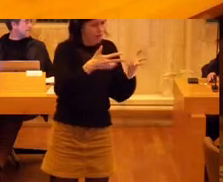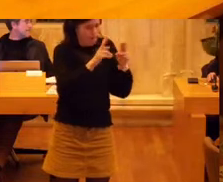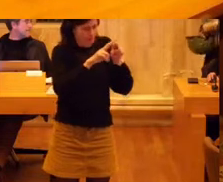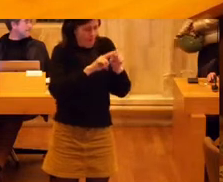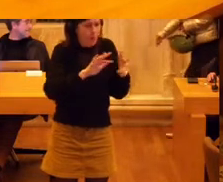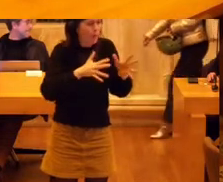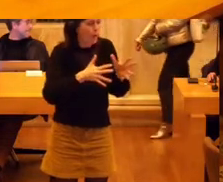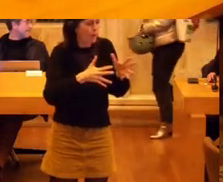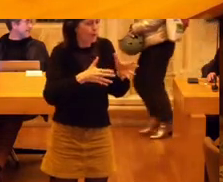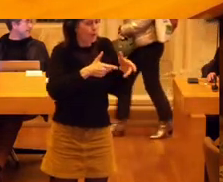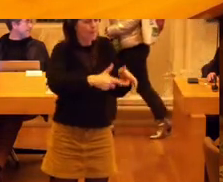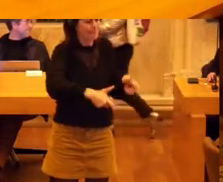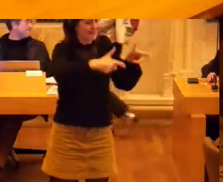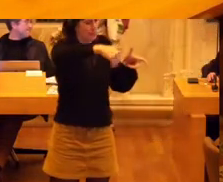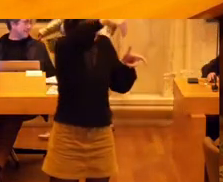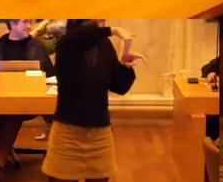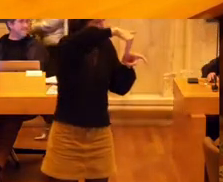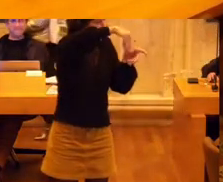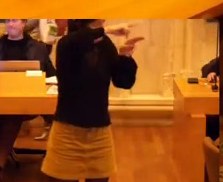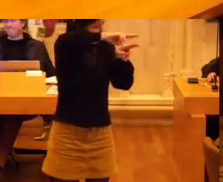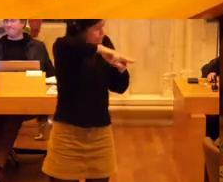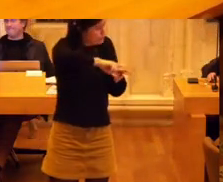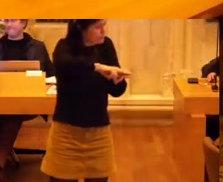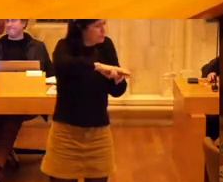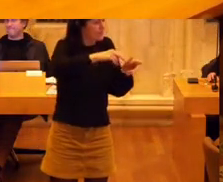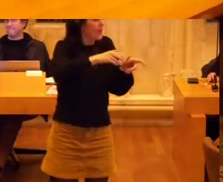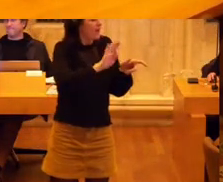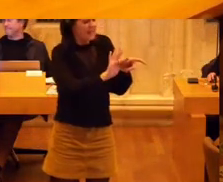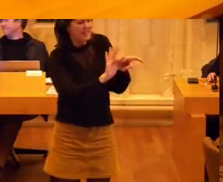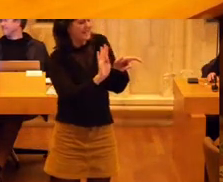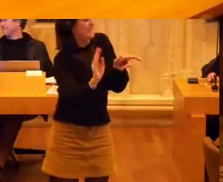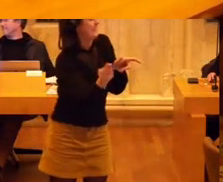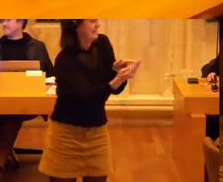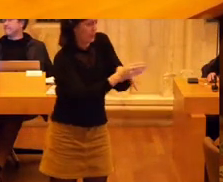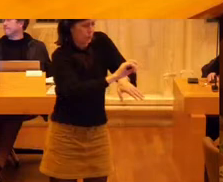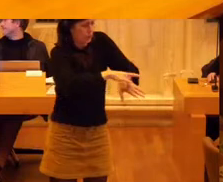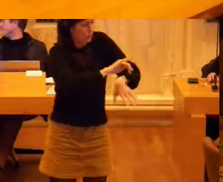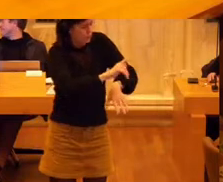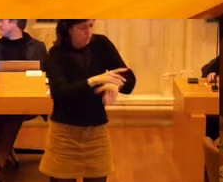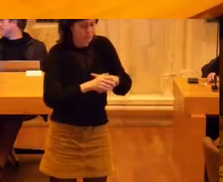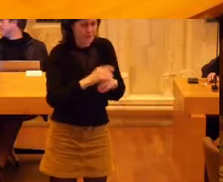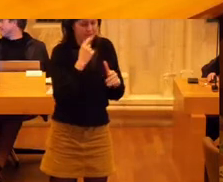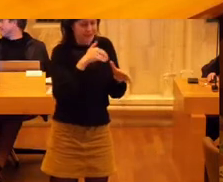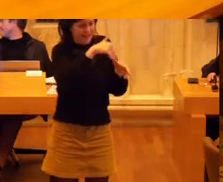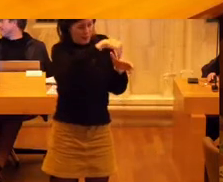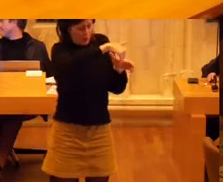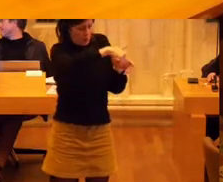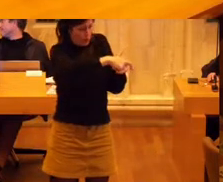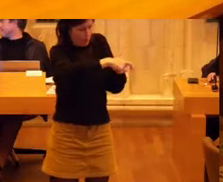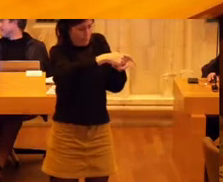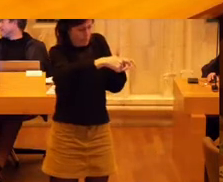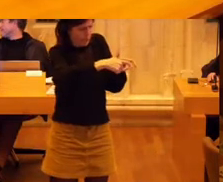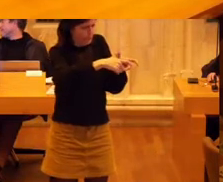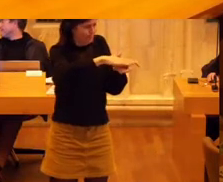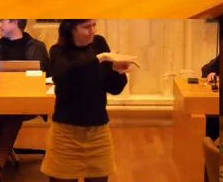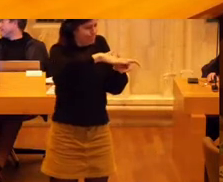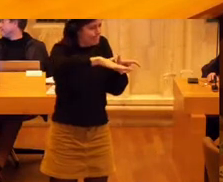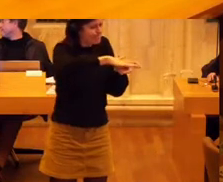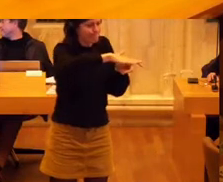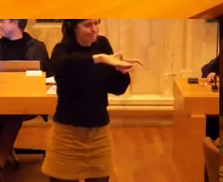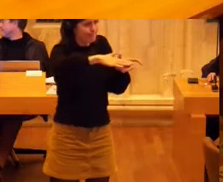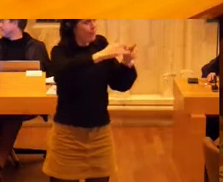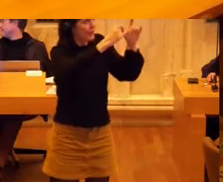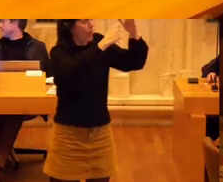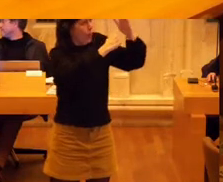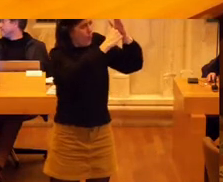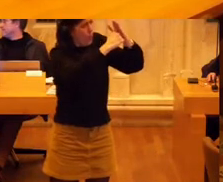et non pas par l'extérieur. Donc c'est une réhabilitation par l'intérieur et qui va aller chercher de la superficie habitable au niveau des combles pour